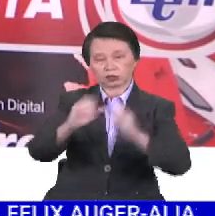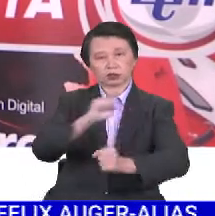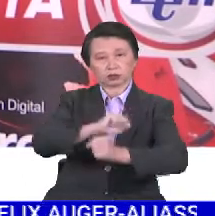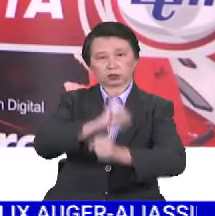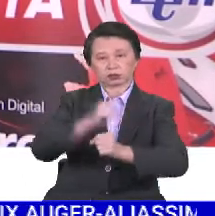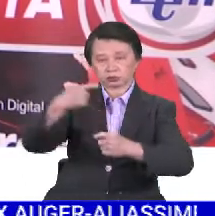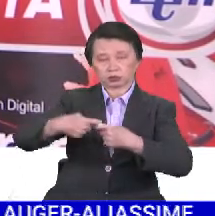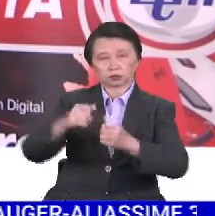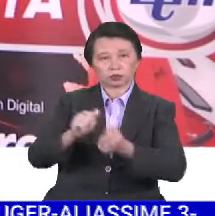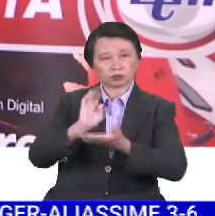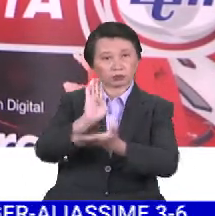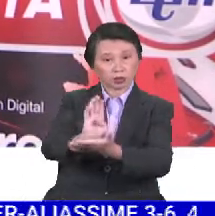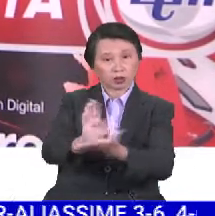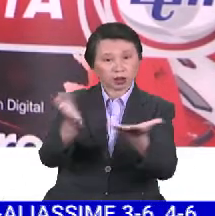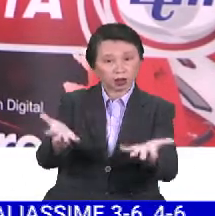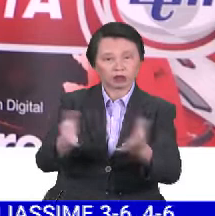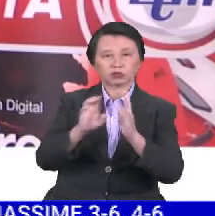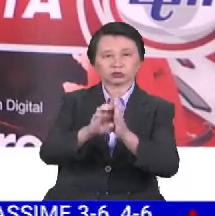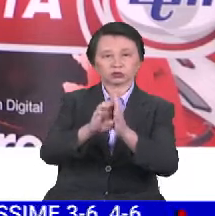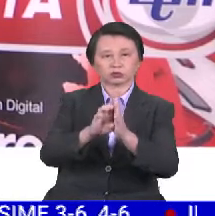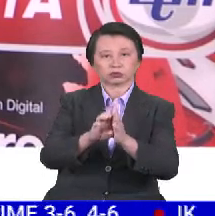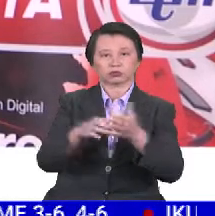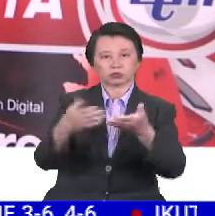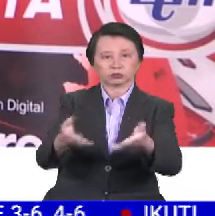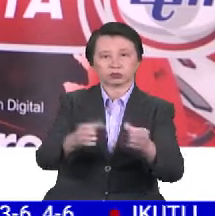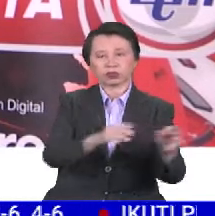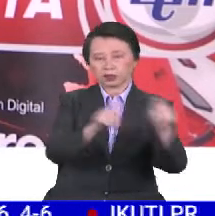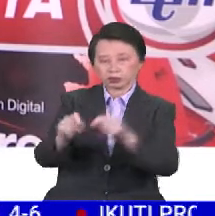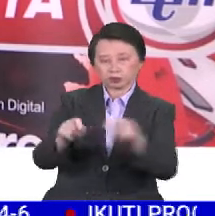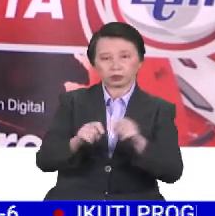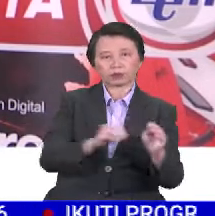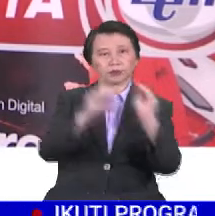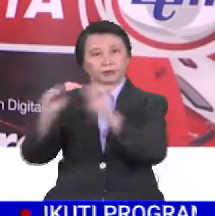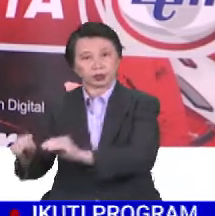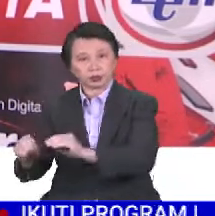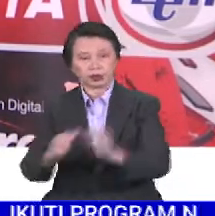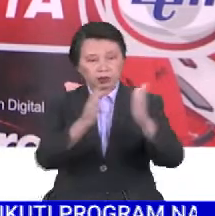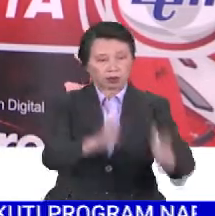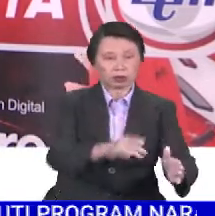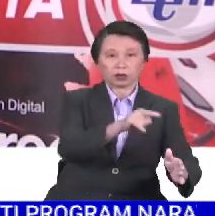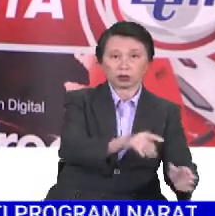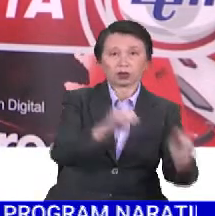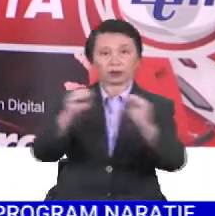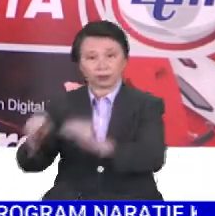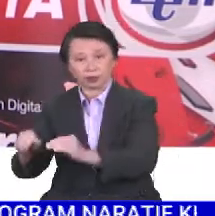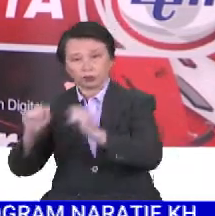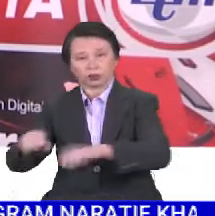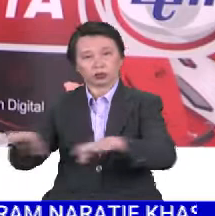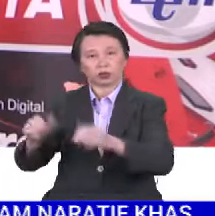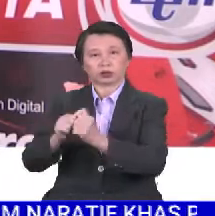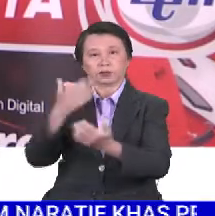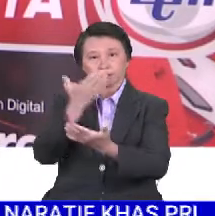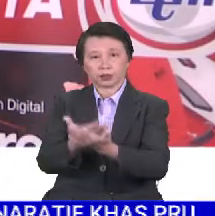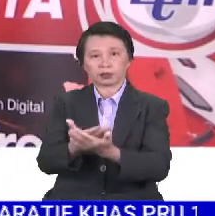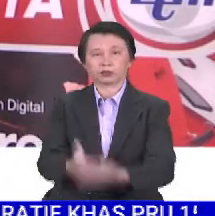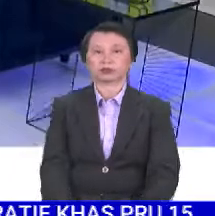dengan pengurusan bencana. Sebagai contoh, dia membawa mangsa ke pusat pemindahan, pengurusan mangsa-mangsa banjir di pusat pemindahan dapat dilaksanakan dengan baiklah.